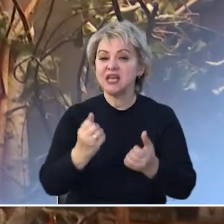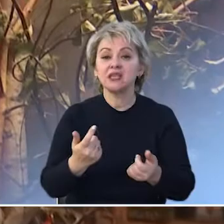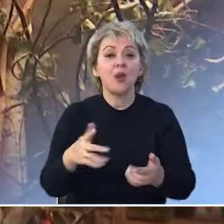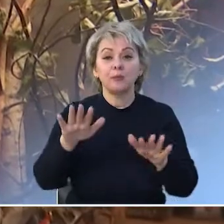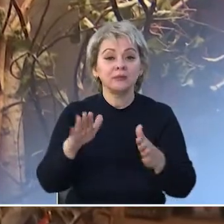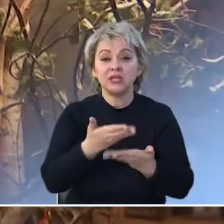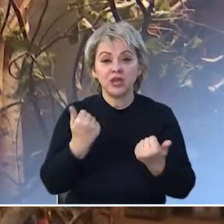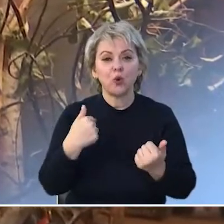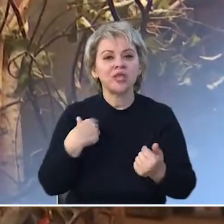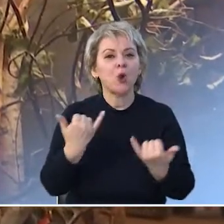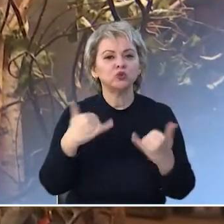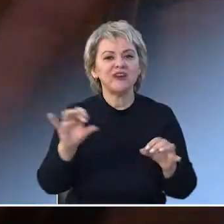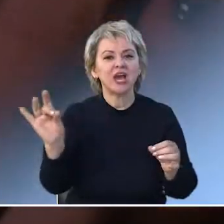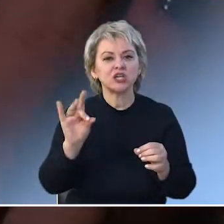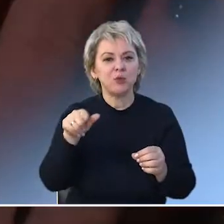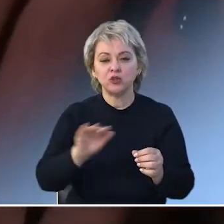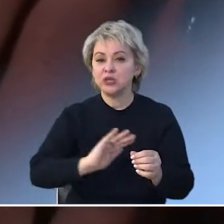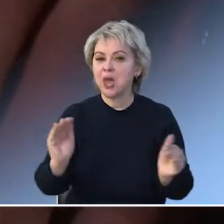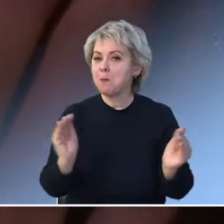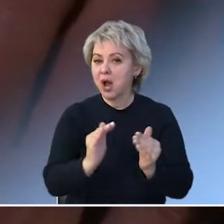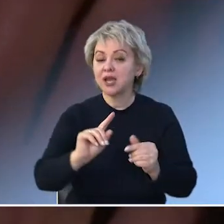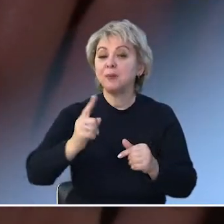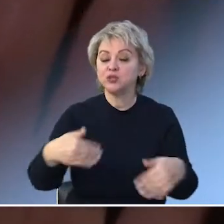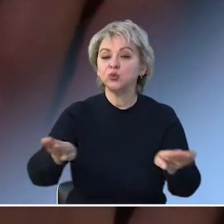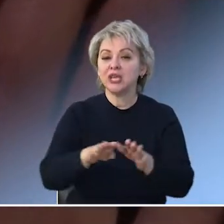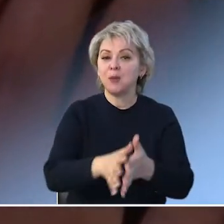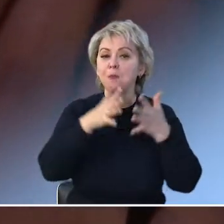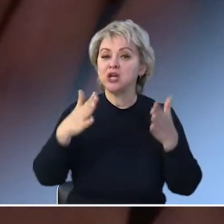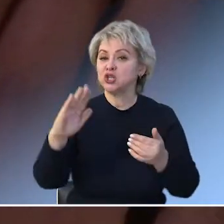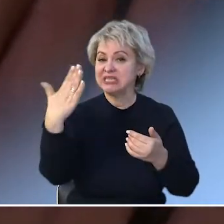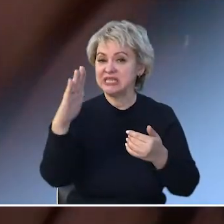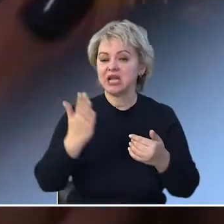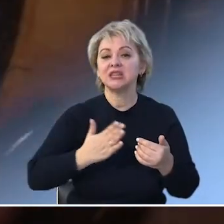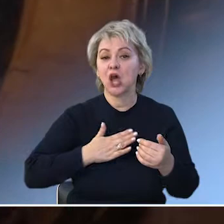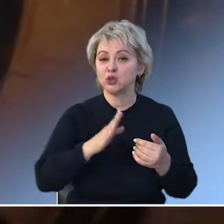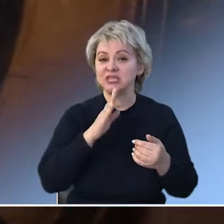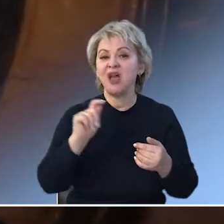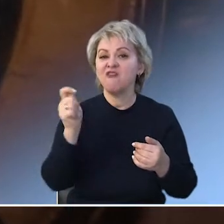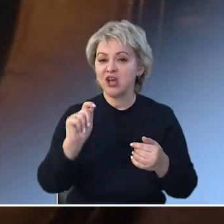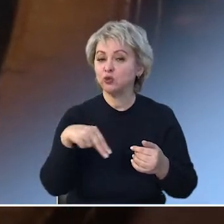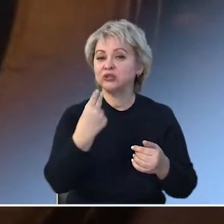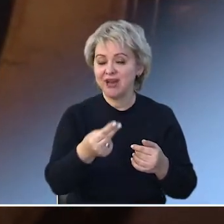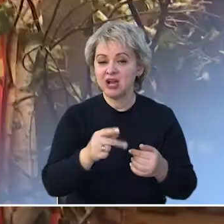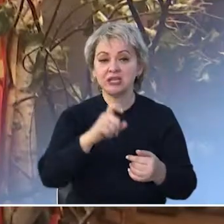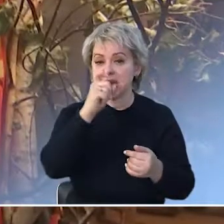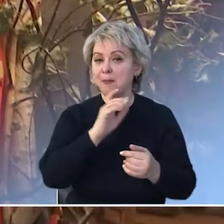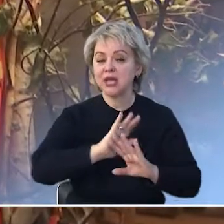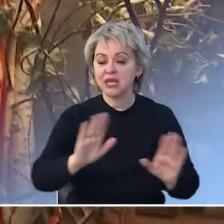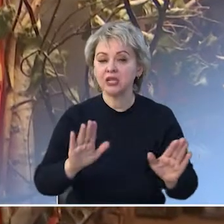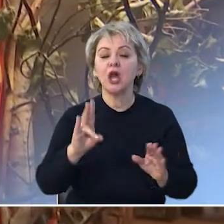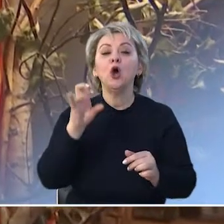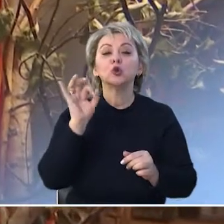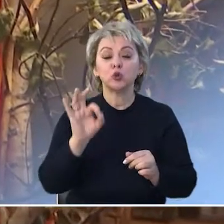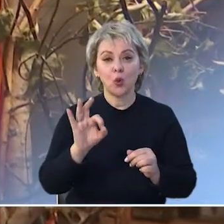негде. Меня удивляет размер, оно же не маленькое. Почему такие большие зеркала, да, чтобы девчонкам-то на фронт выдавали?